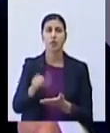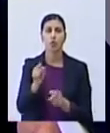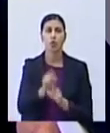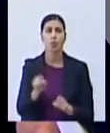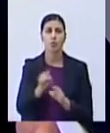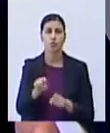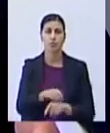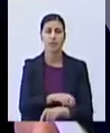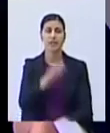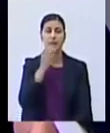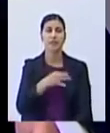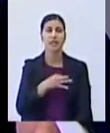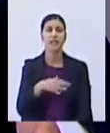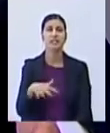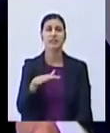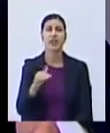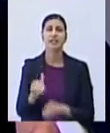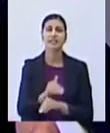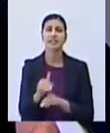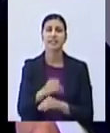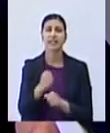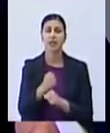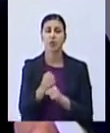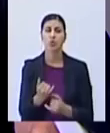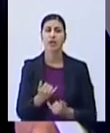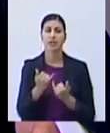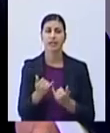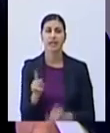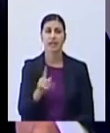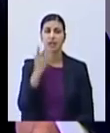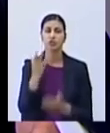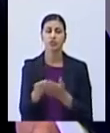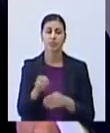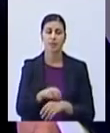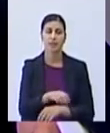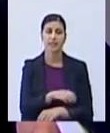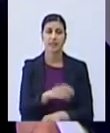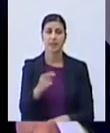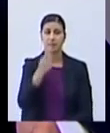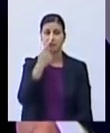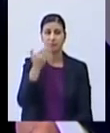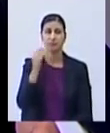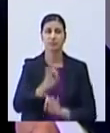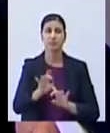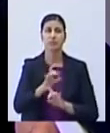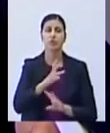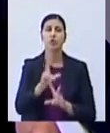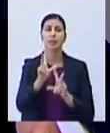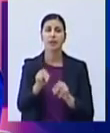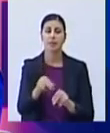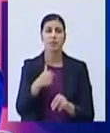პარტია მითხარით, ერთი რომელმაც ქვეყანას იმდენი სიკეთე მოუტანა და გაუკეთა, რაც ჩვენმა პარტიამ. აი წეგან თქვენ ახსენეთ